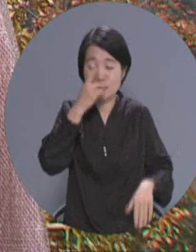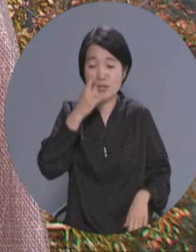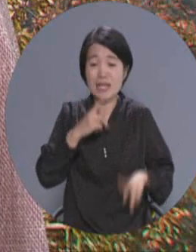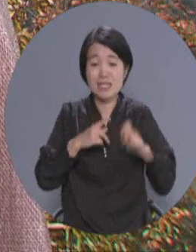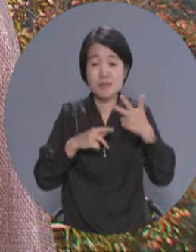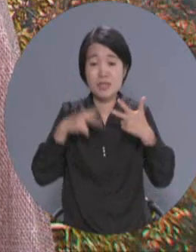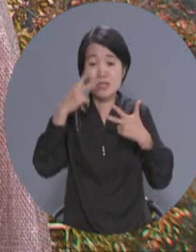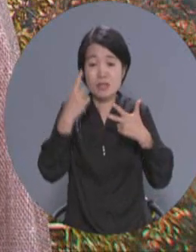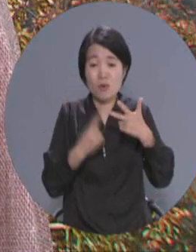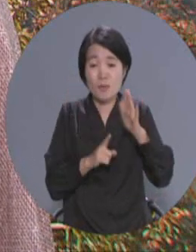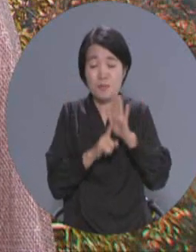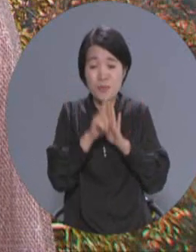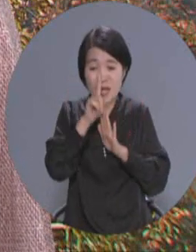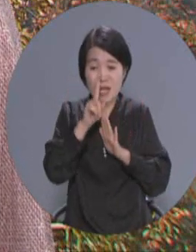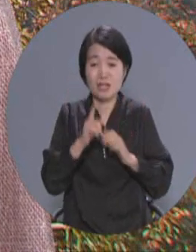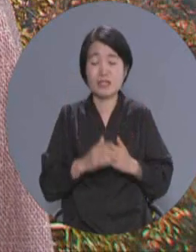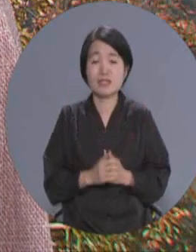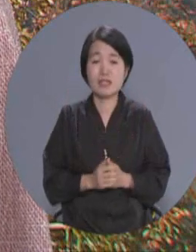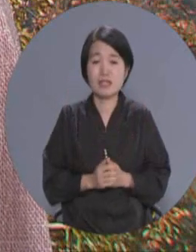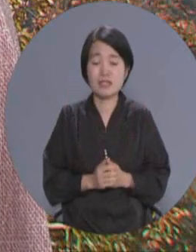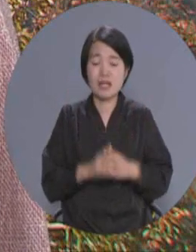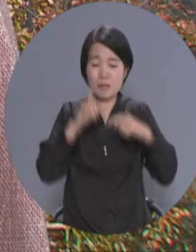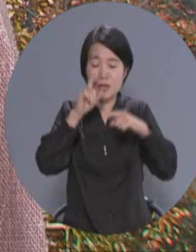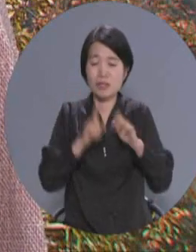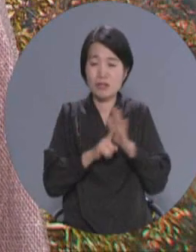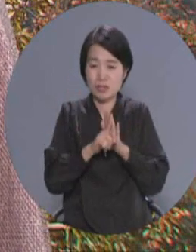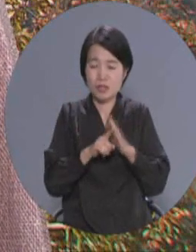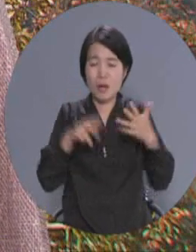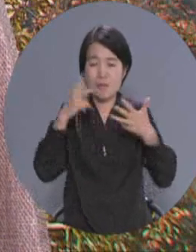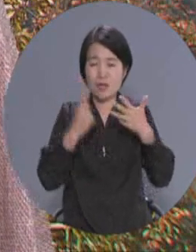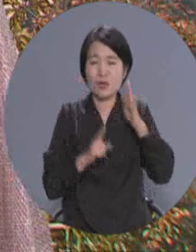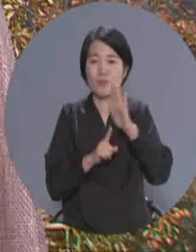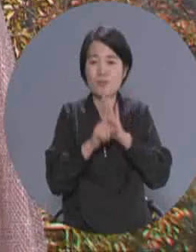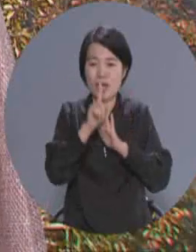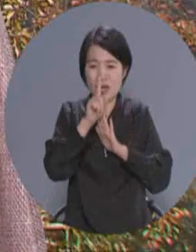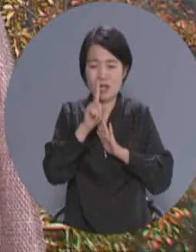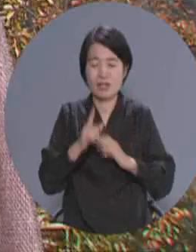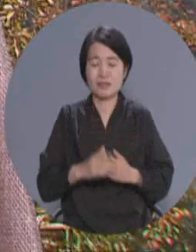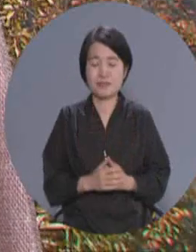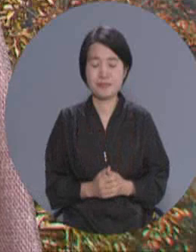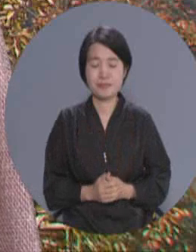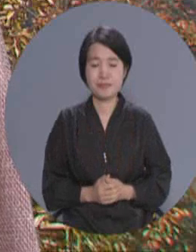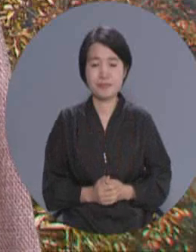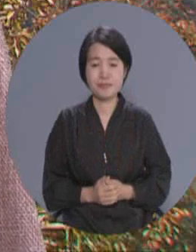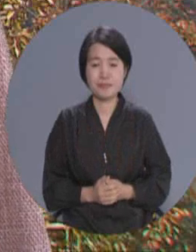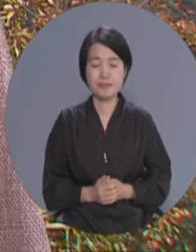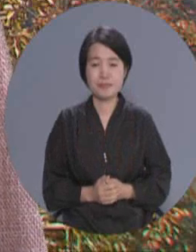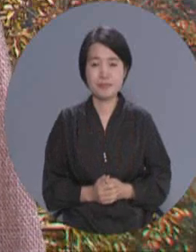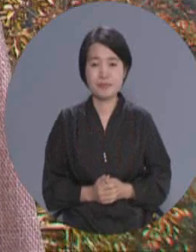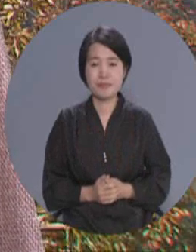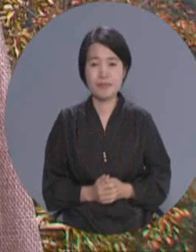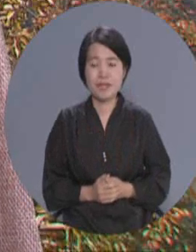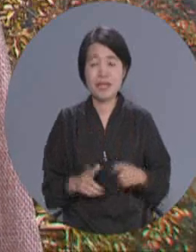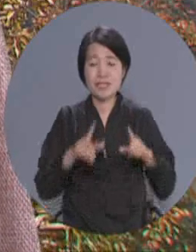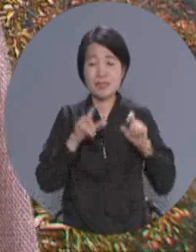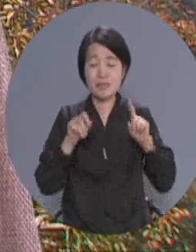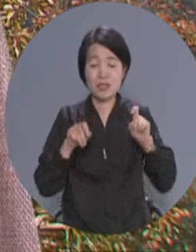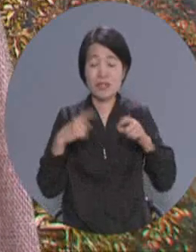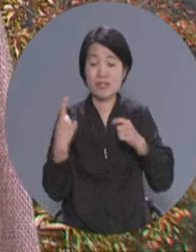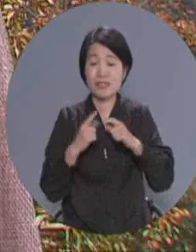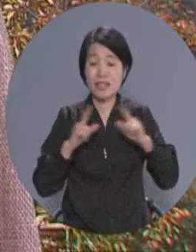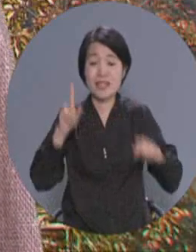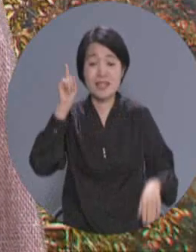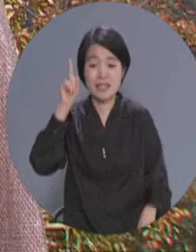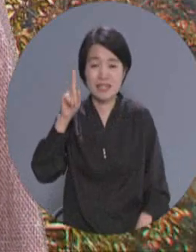27도까지 높아지겠죠이는 평연 기온을 8도가량 웃도는 기온 입니다 11월 첫날인 내일도